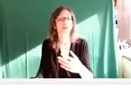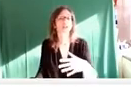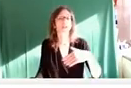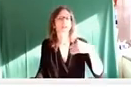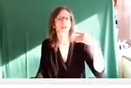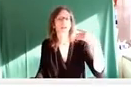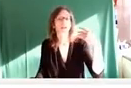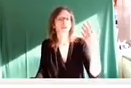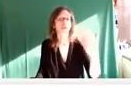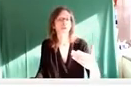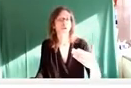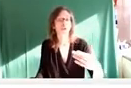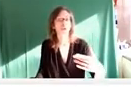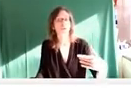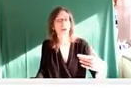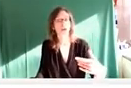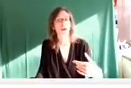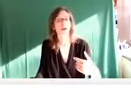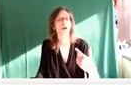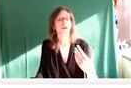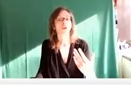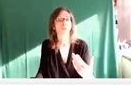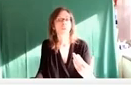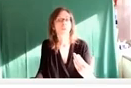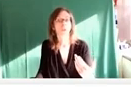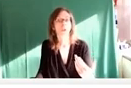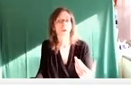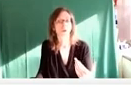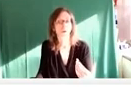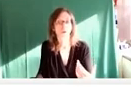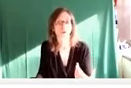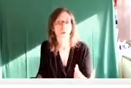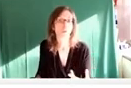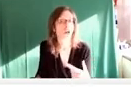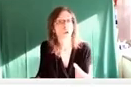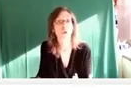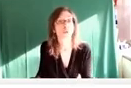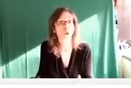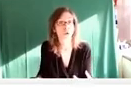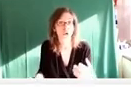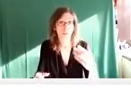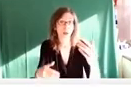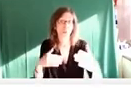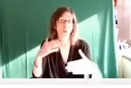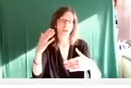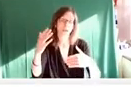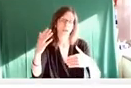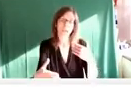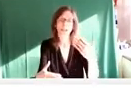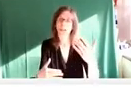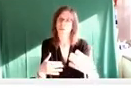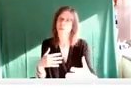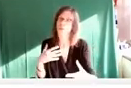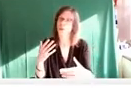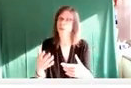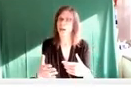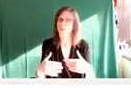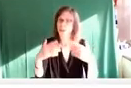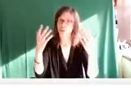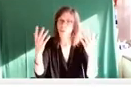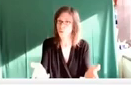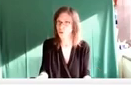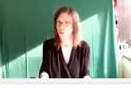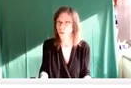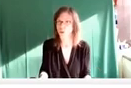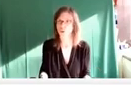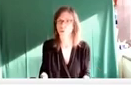Puis s'il diffuse un document un document comme un notebook, justement, où l'analyse, les résultats, les graphiques